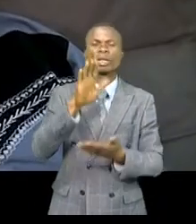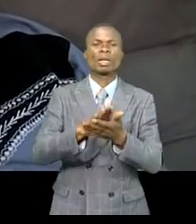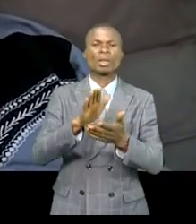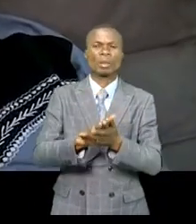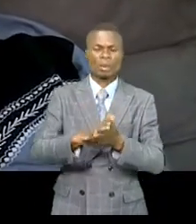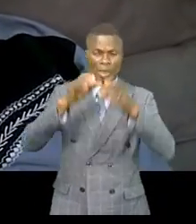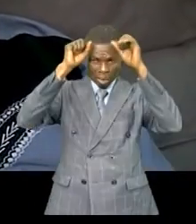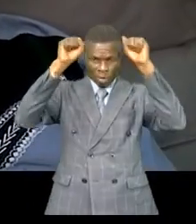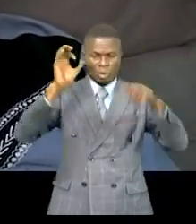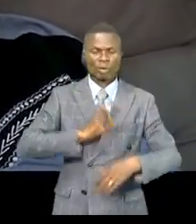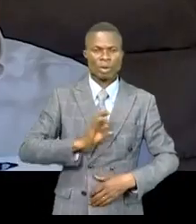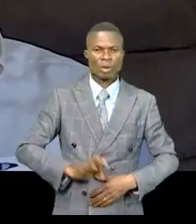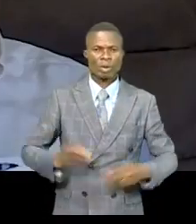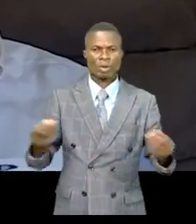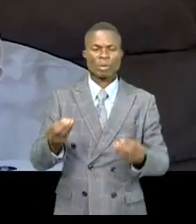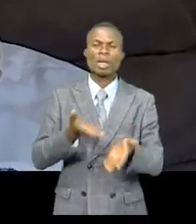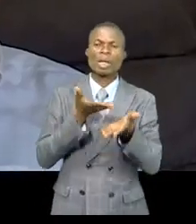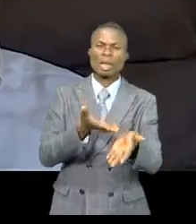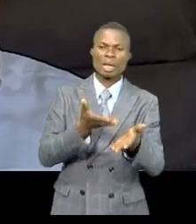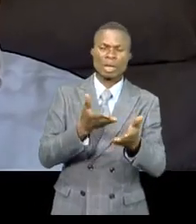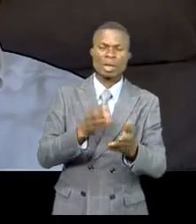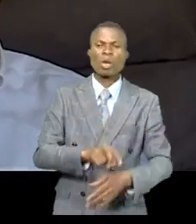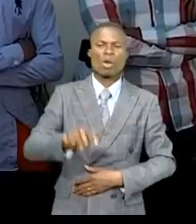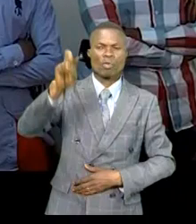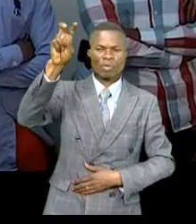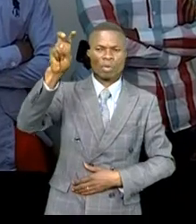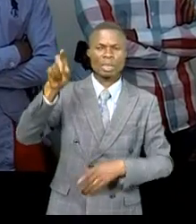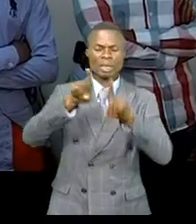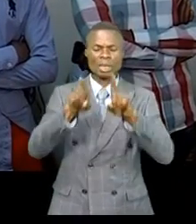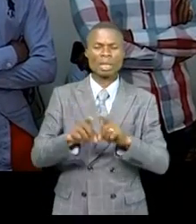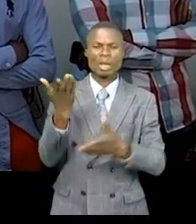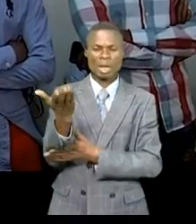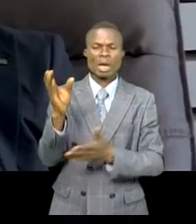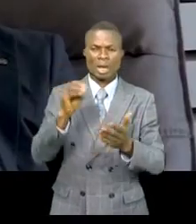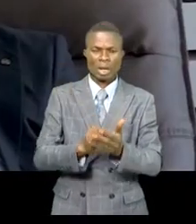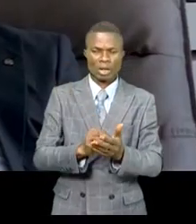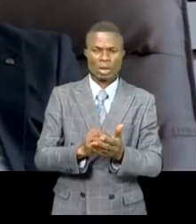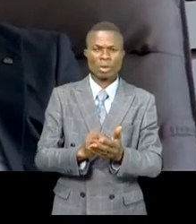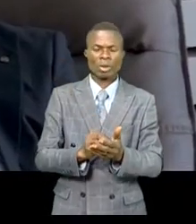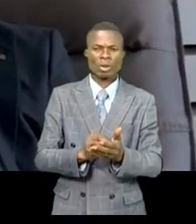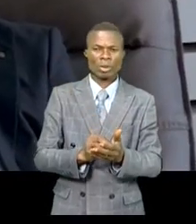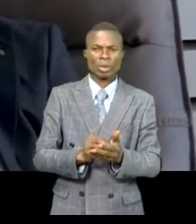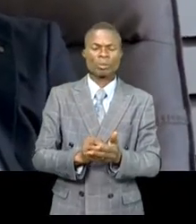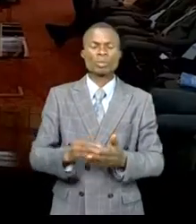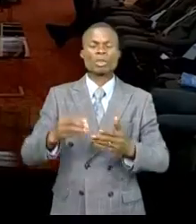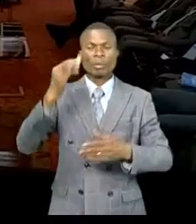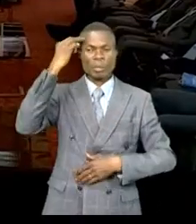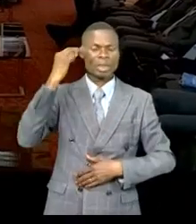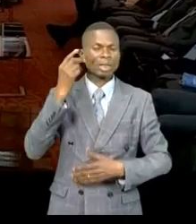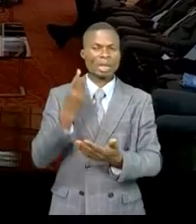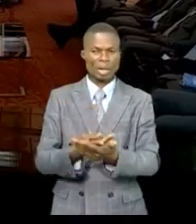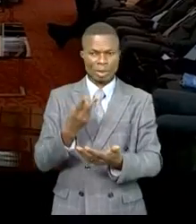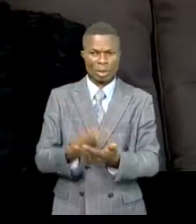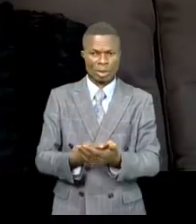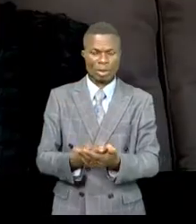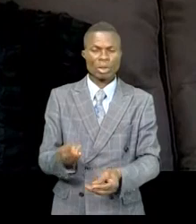de l'État pour avoir facilité les déplacements, mais il demande encore une fois au patron de sport de placer à